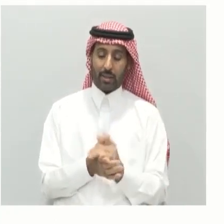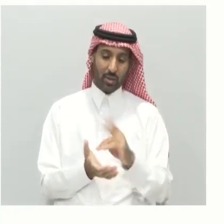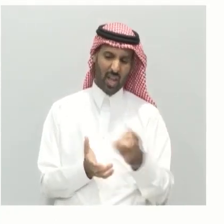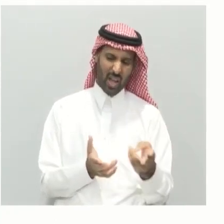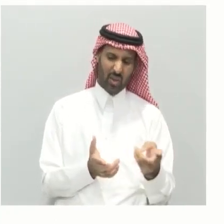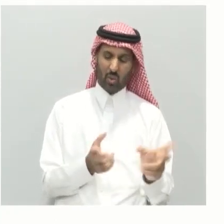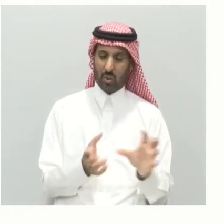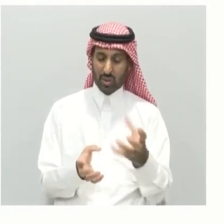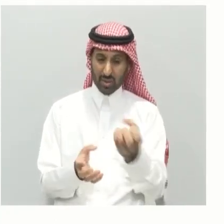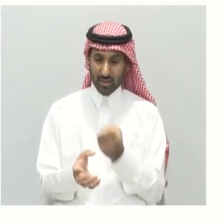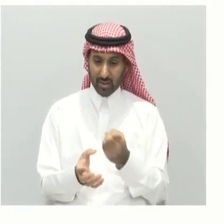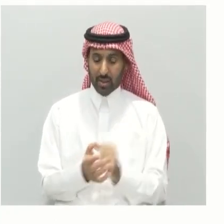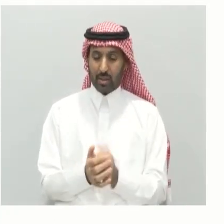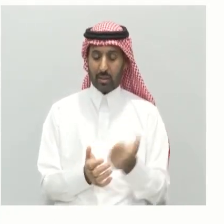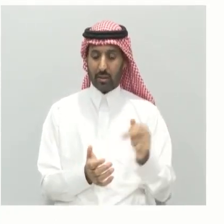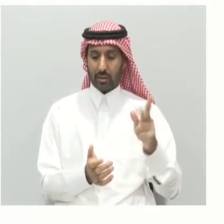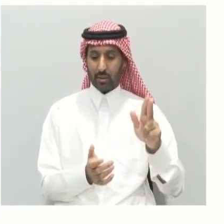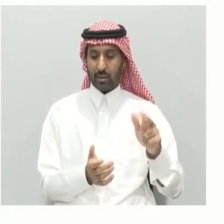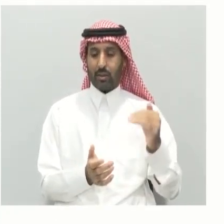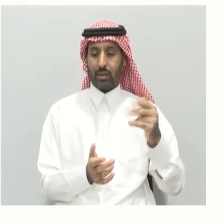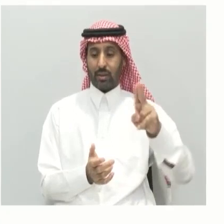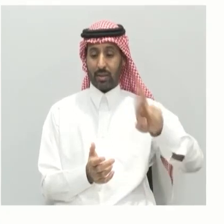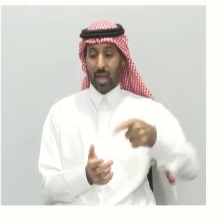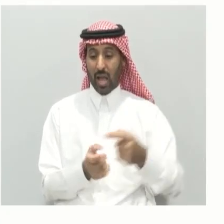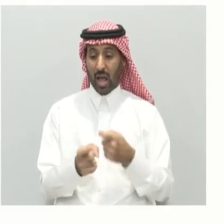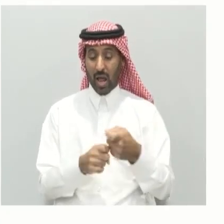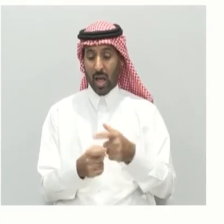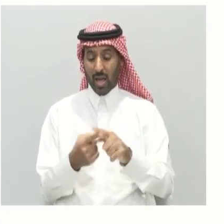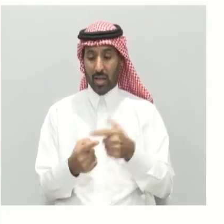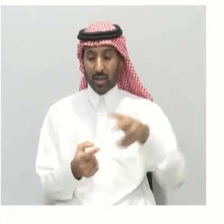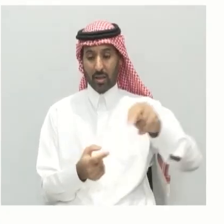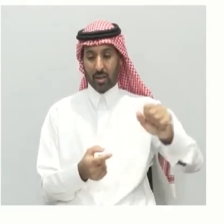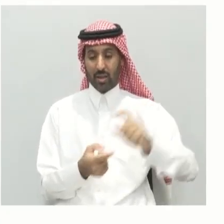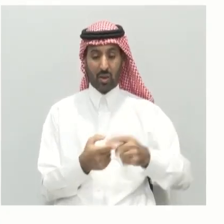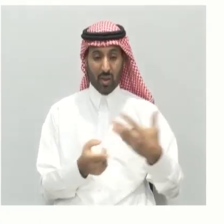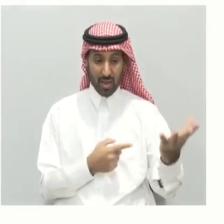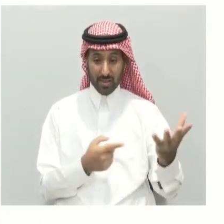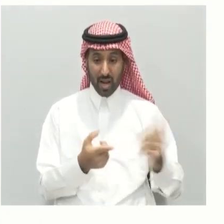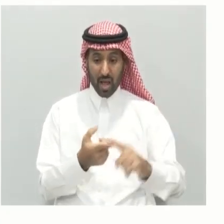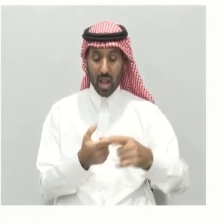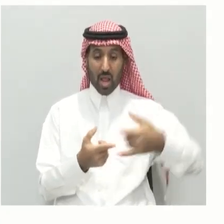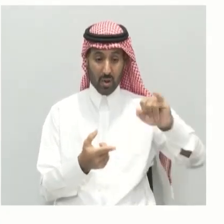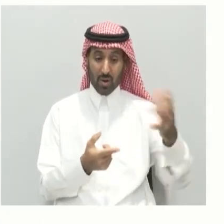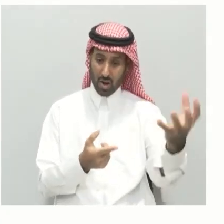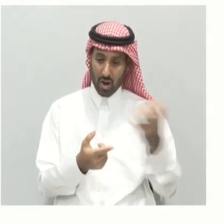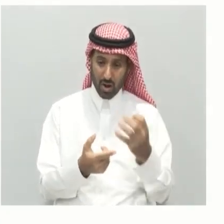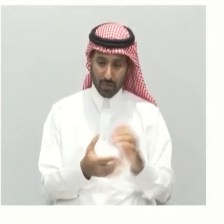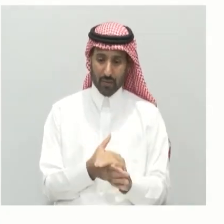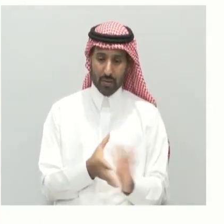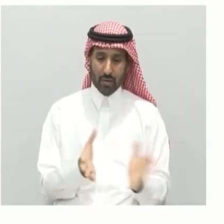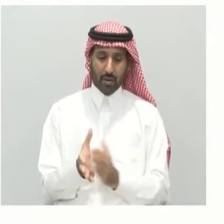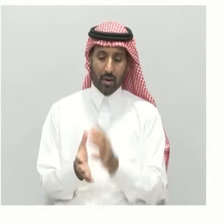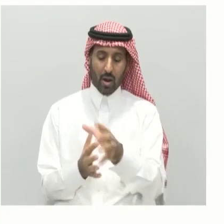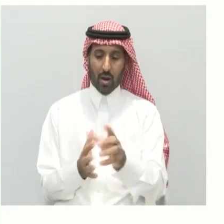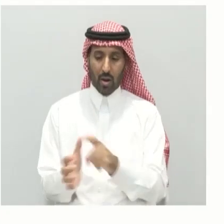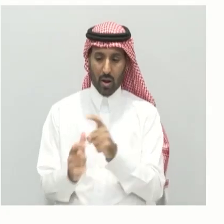له عمليه اختزال عمليه اختزال اذا الصوديوم هنا تاكسد واليود هنا اختزل ما دام